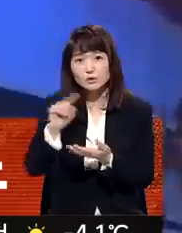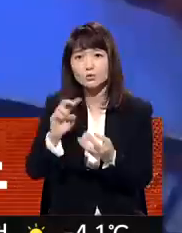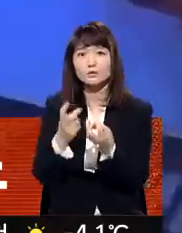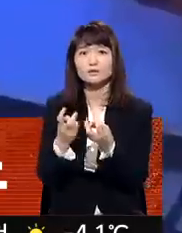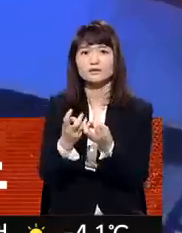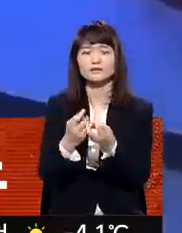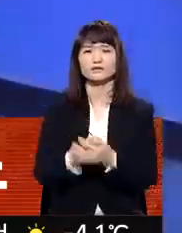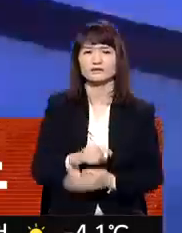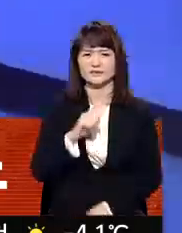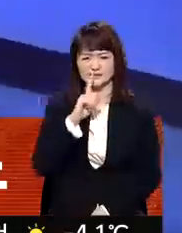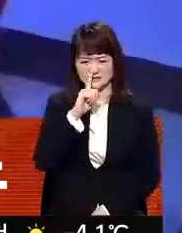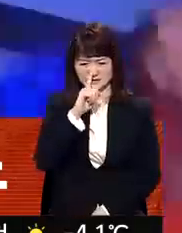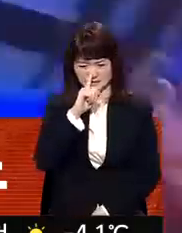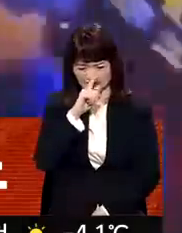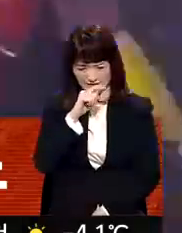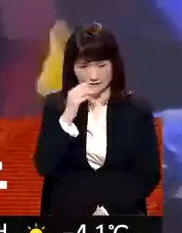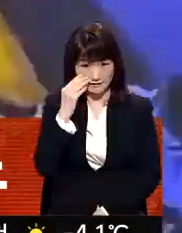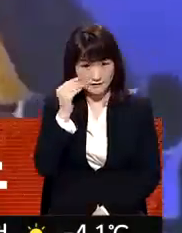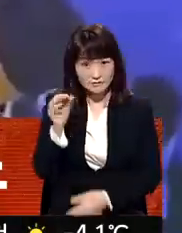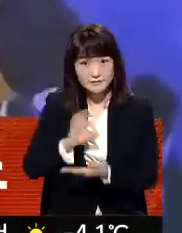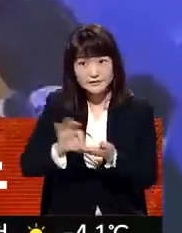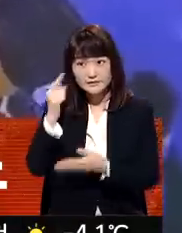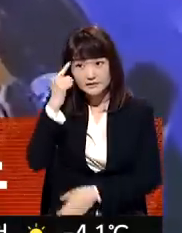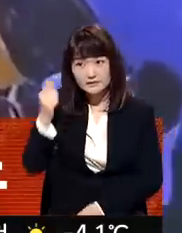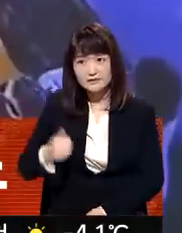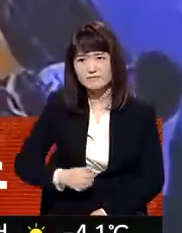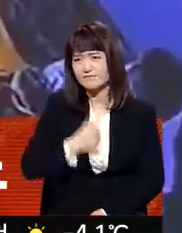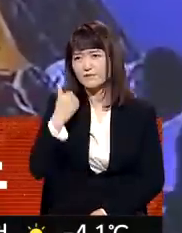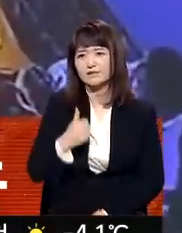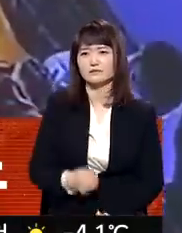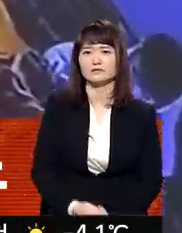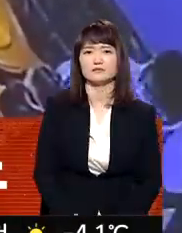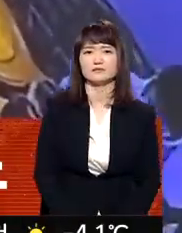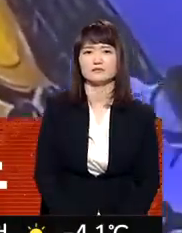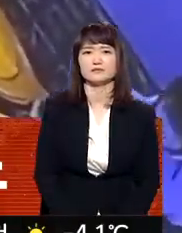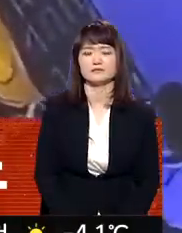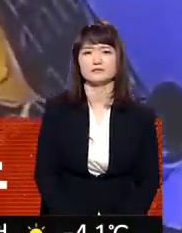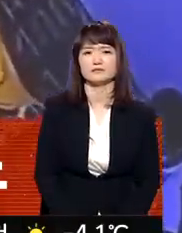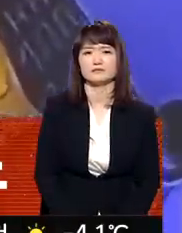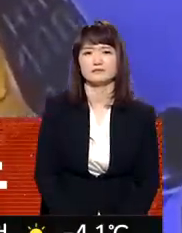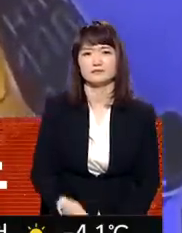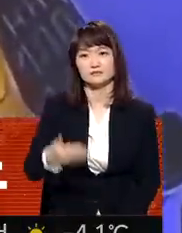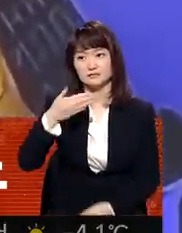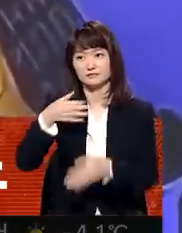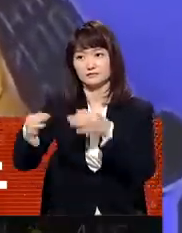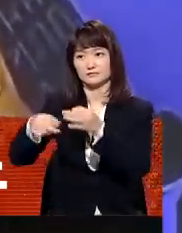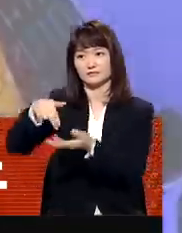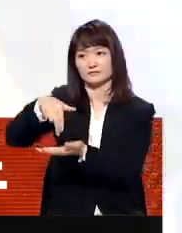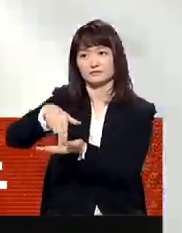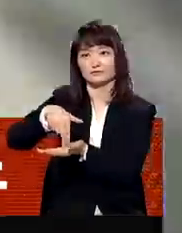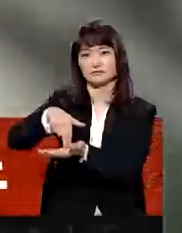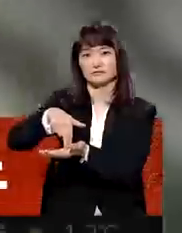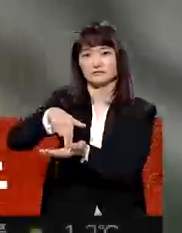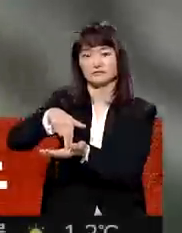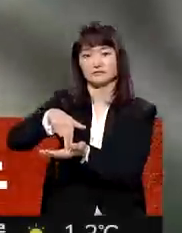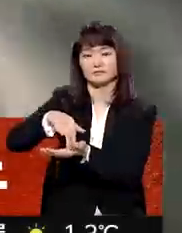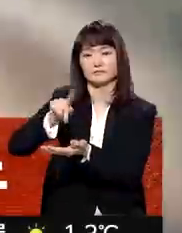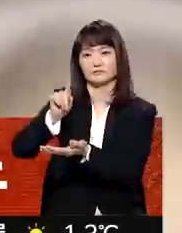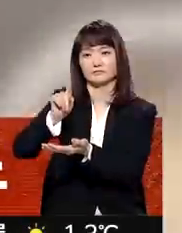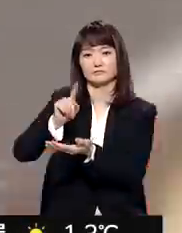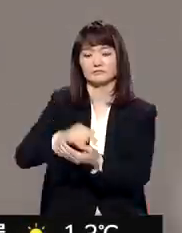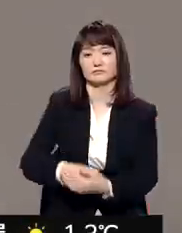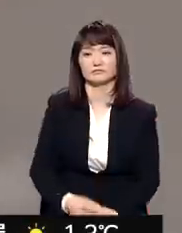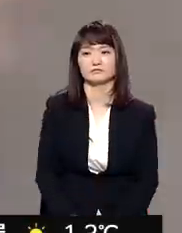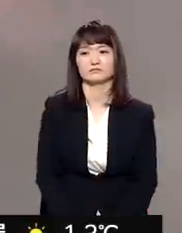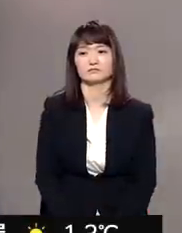저렇게 더 더러운 기름을 쓰냐라고 분노를 한 거죠 아 좀 자 근데 식당 측 이렇게 항변을 했는데요